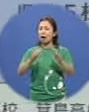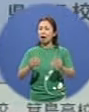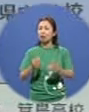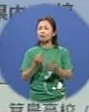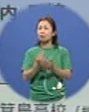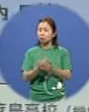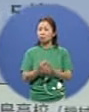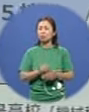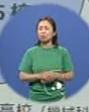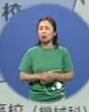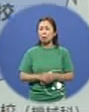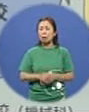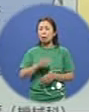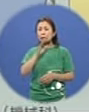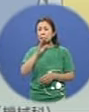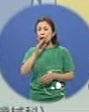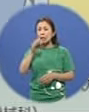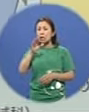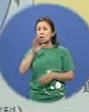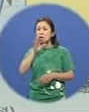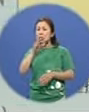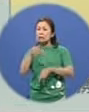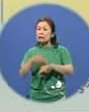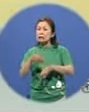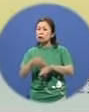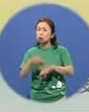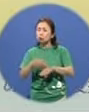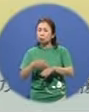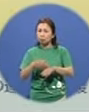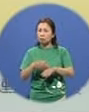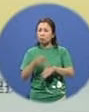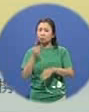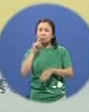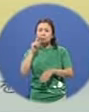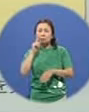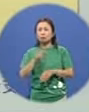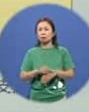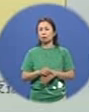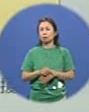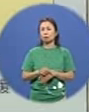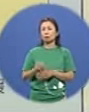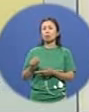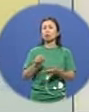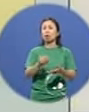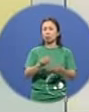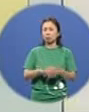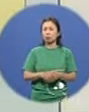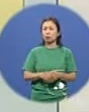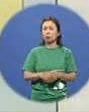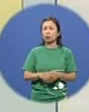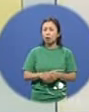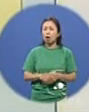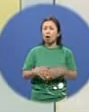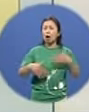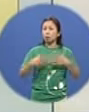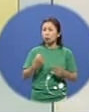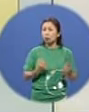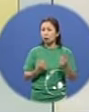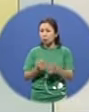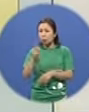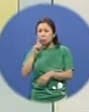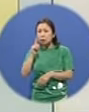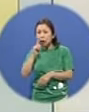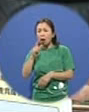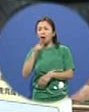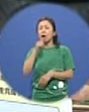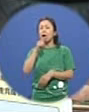打ちへきて試してみるかいうようなことを協力してくれるでそんなことによってですねあこの企業入ったら自分は大丈夫だな